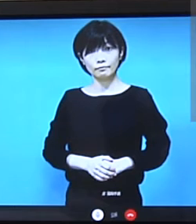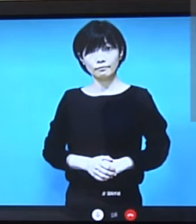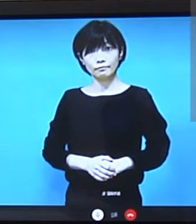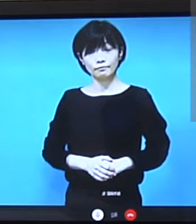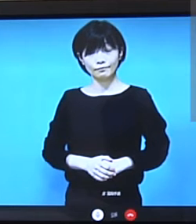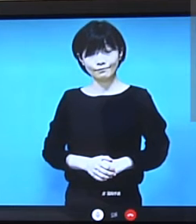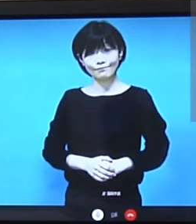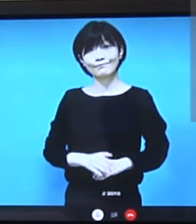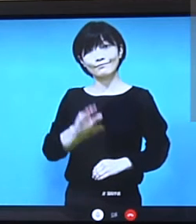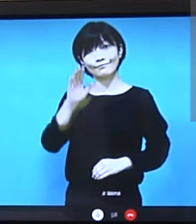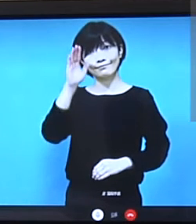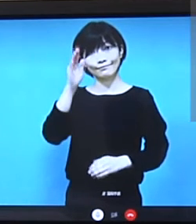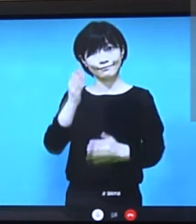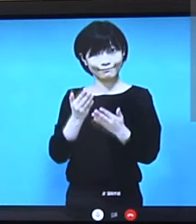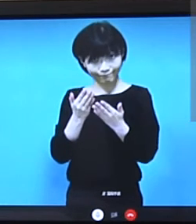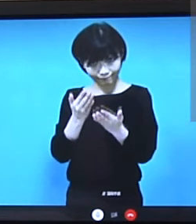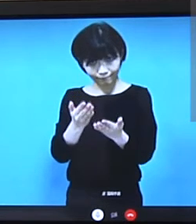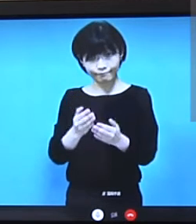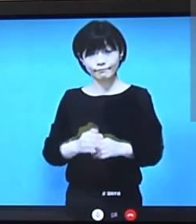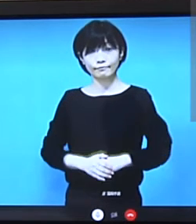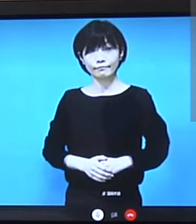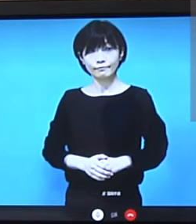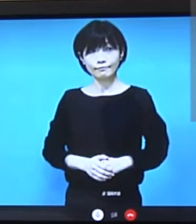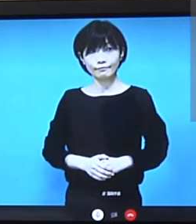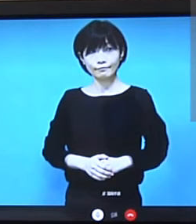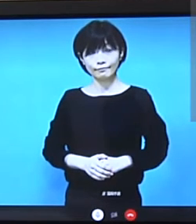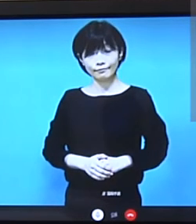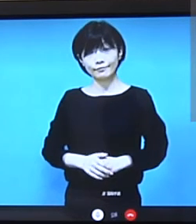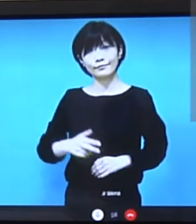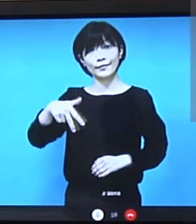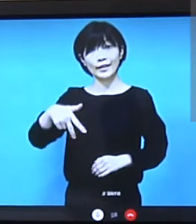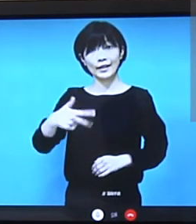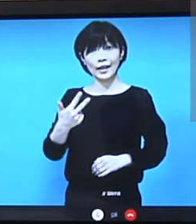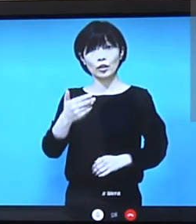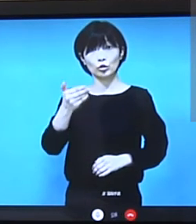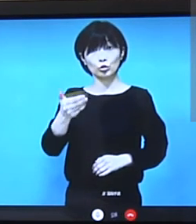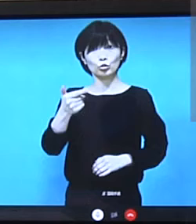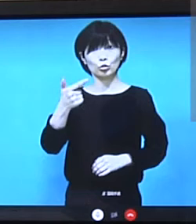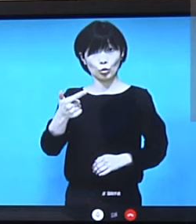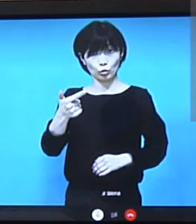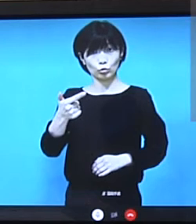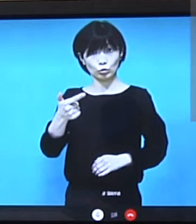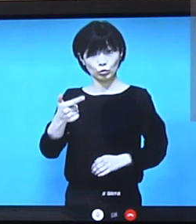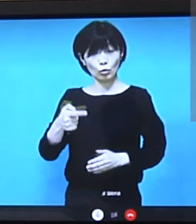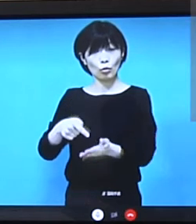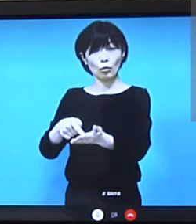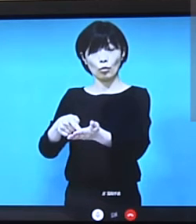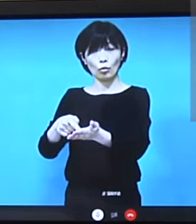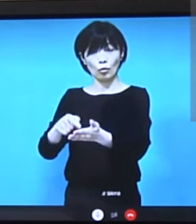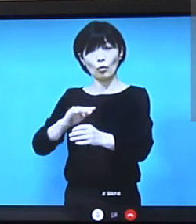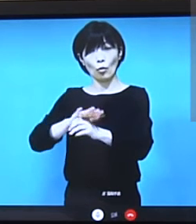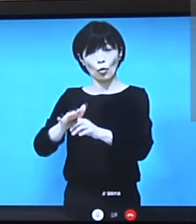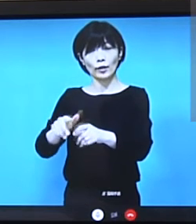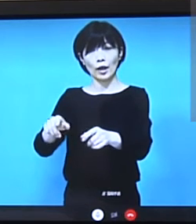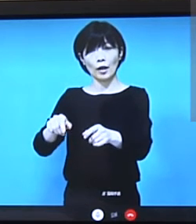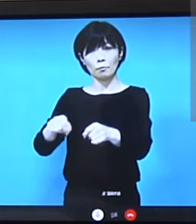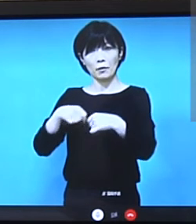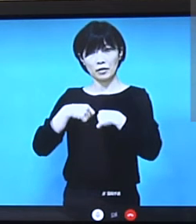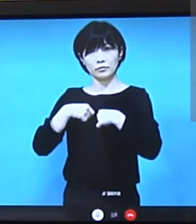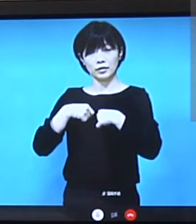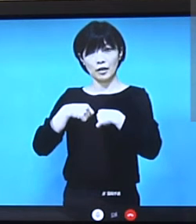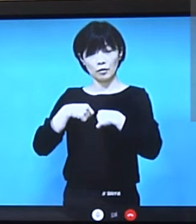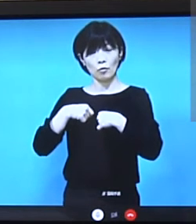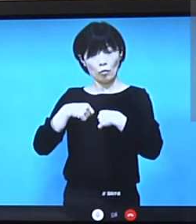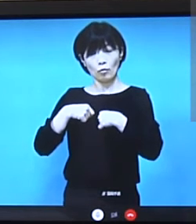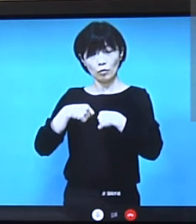読売新聞の宮島です。感染者796の方の取り下げの件なんですけど、PCR 検査の結果などを踏まえてあり